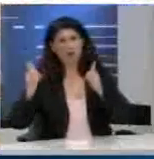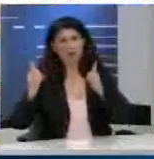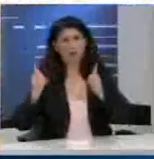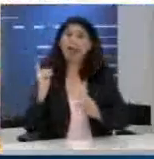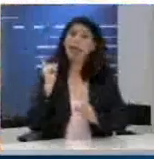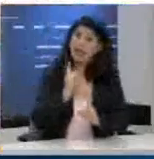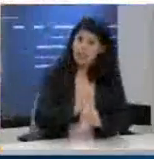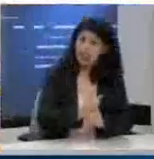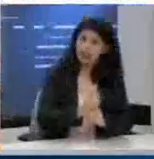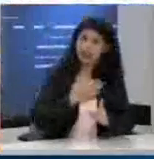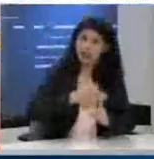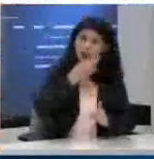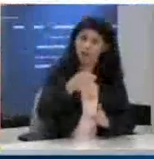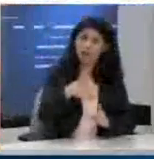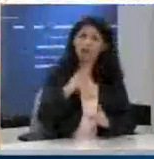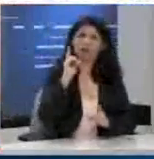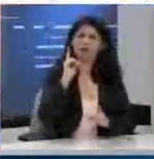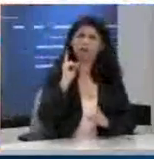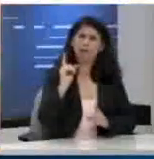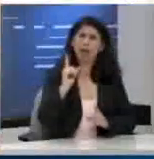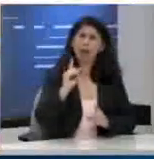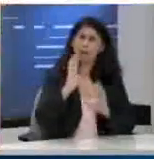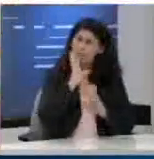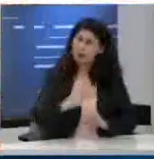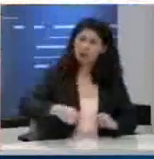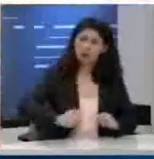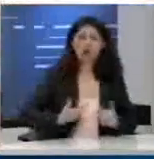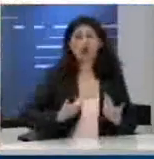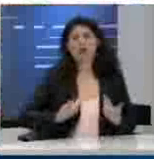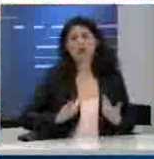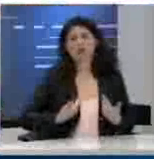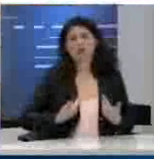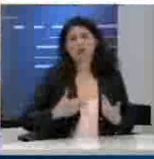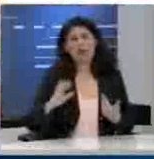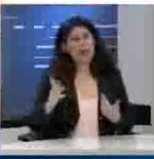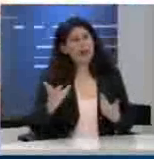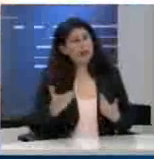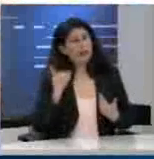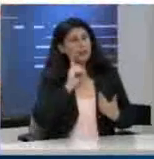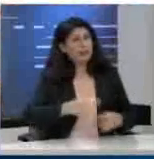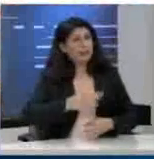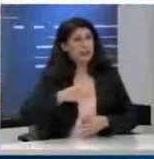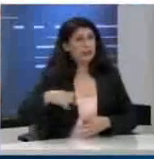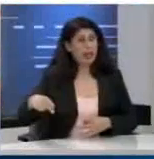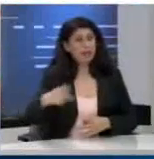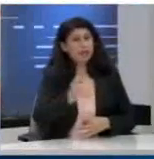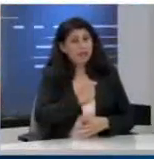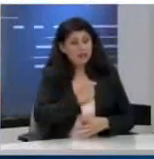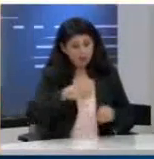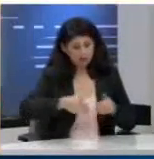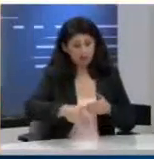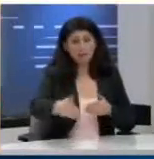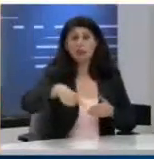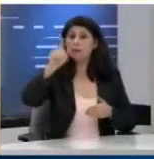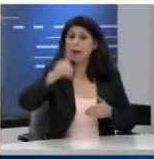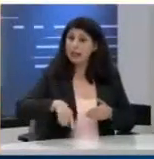ιδιαίτερα και σε κάτι που πραγματικά με έχει ενοχλήσει. Διότι, κυρίες και κύριοι συνάδελφοι, θεωρώ ότι αυτές τις μέρες